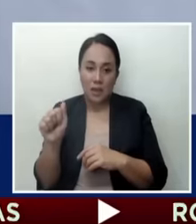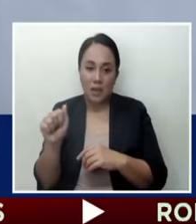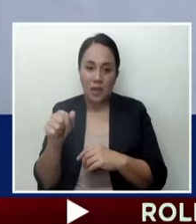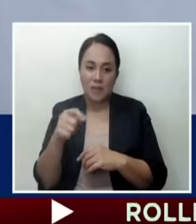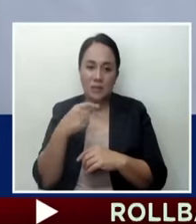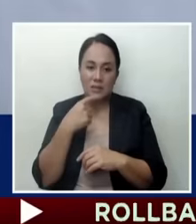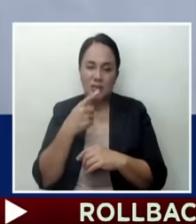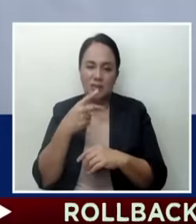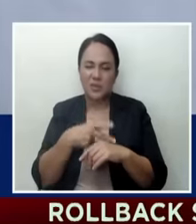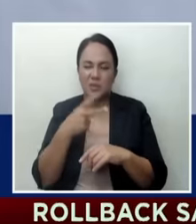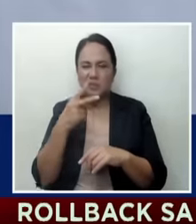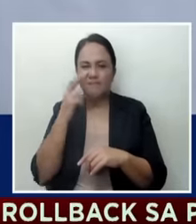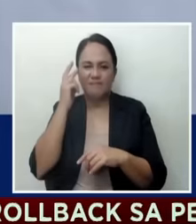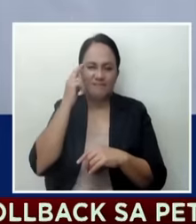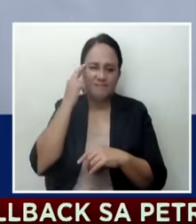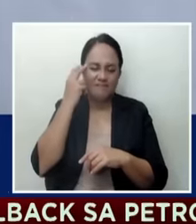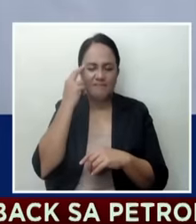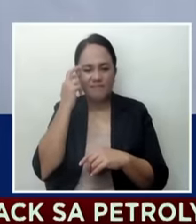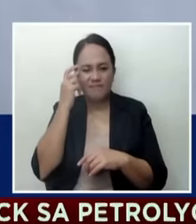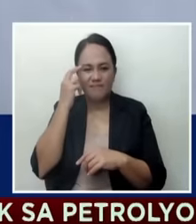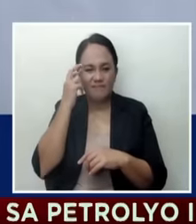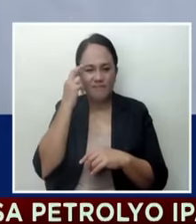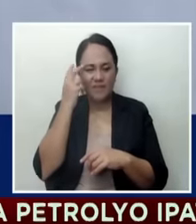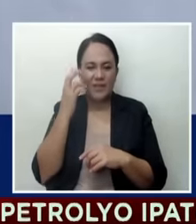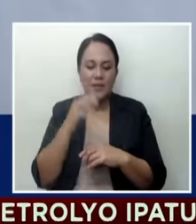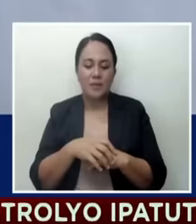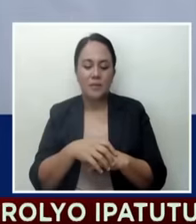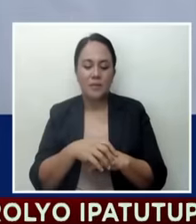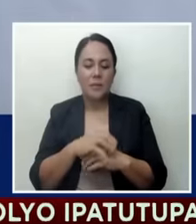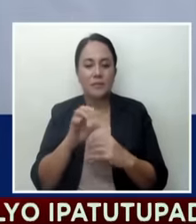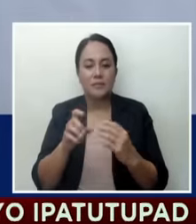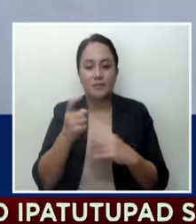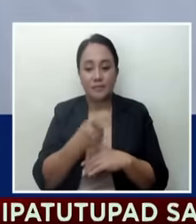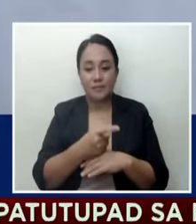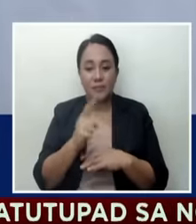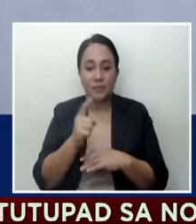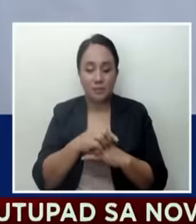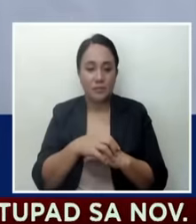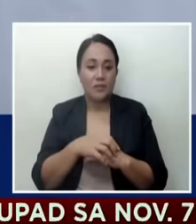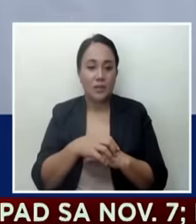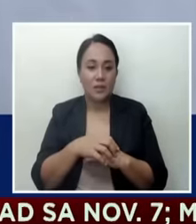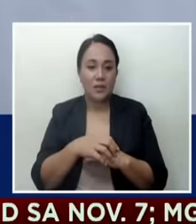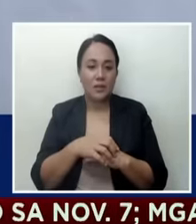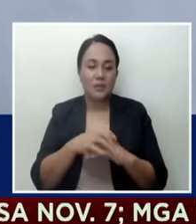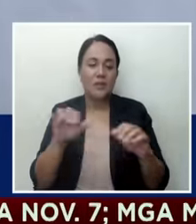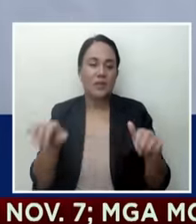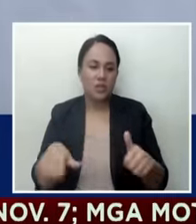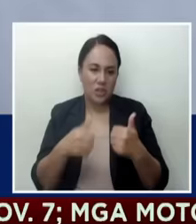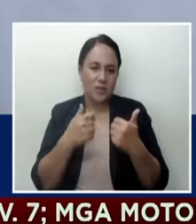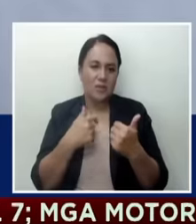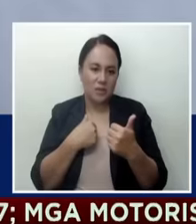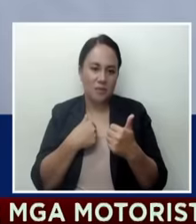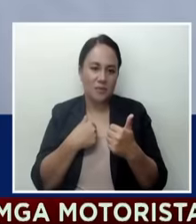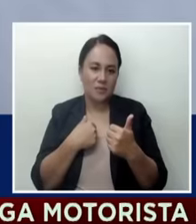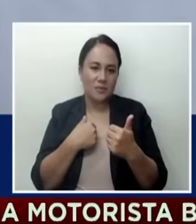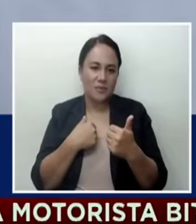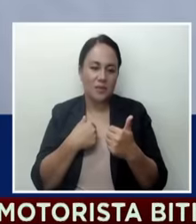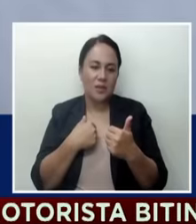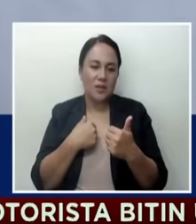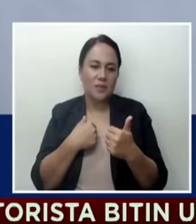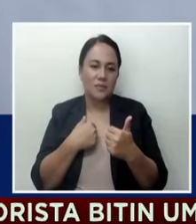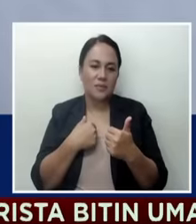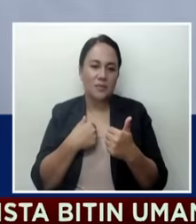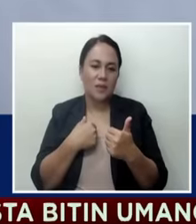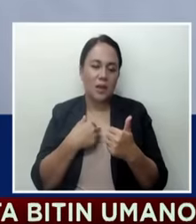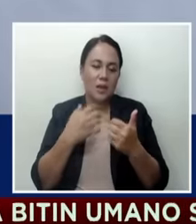of times. But then at the end of the day, na-challenge ako eh. Diba?